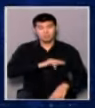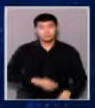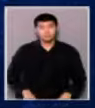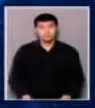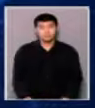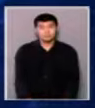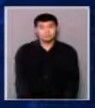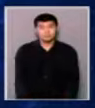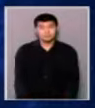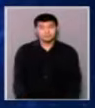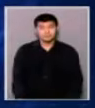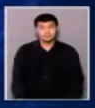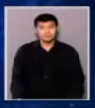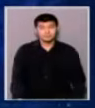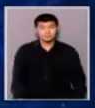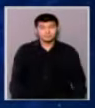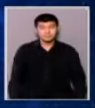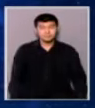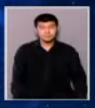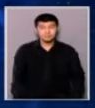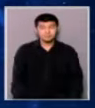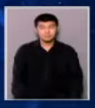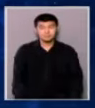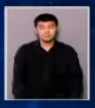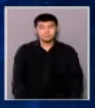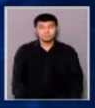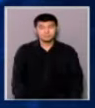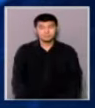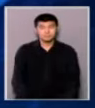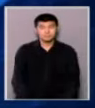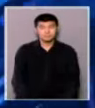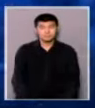Телеканал Атырау.